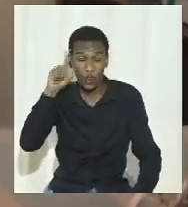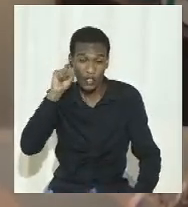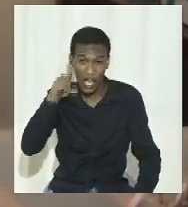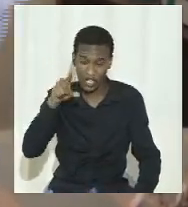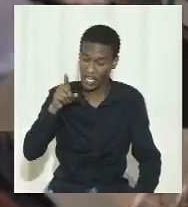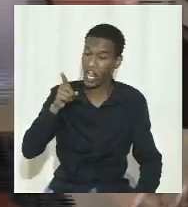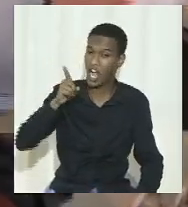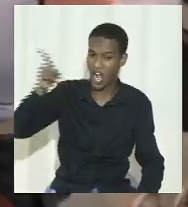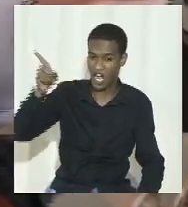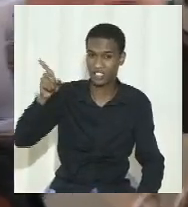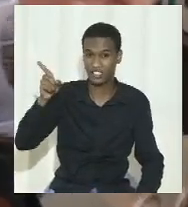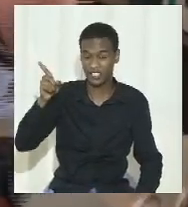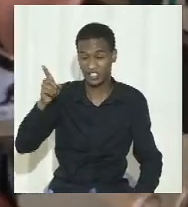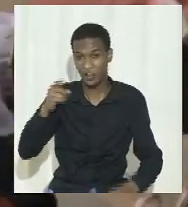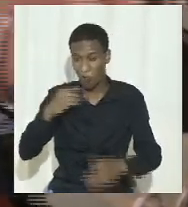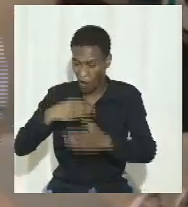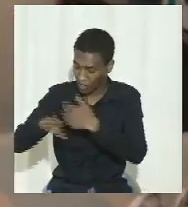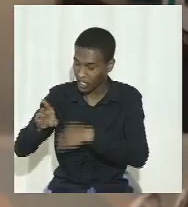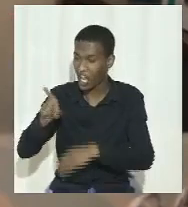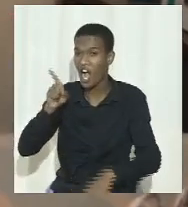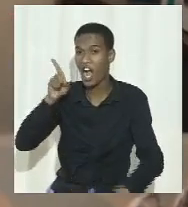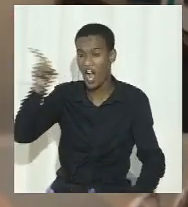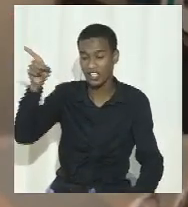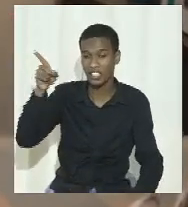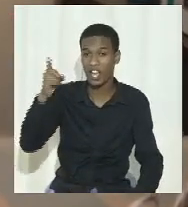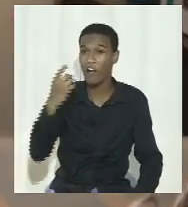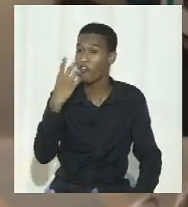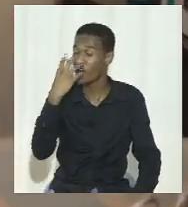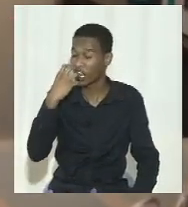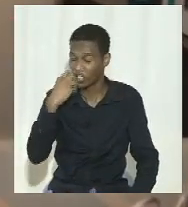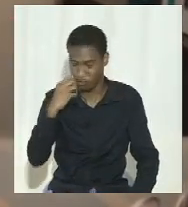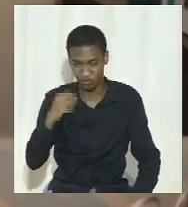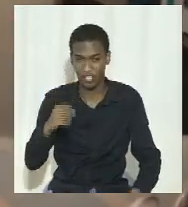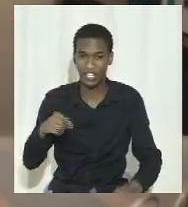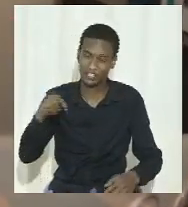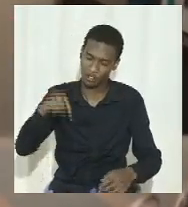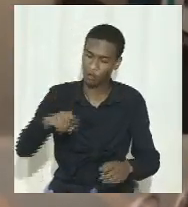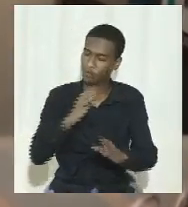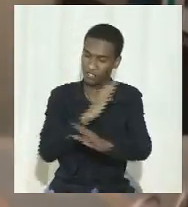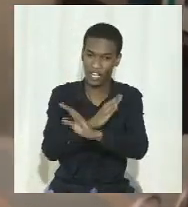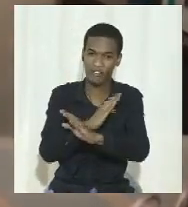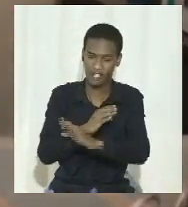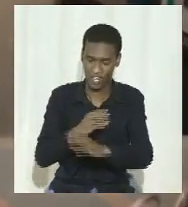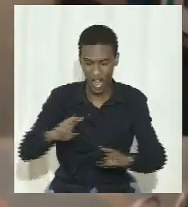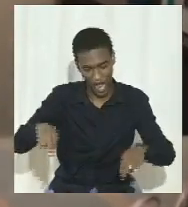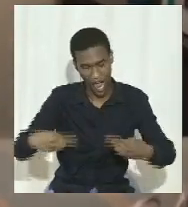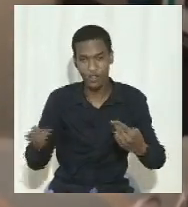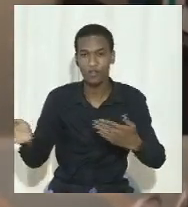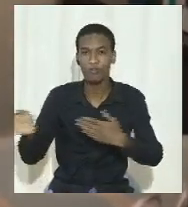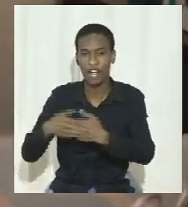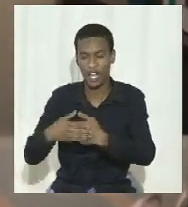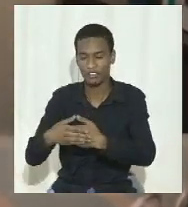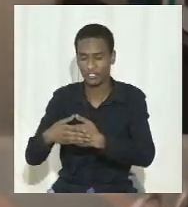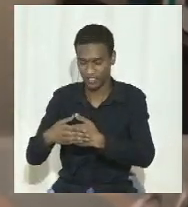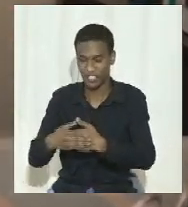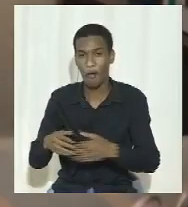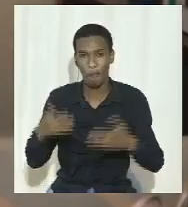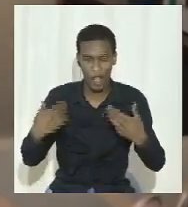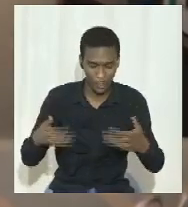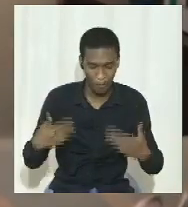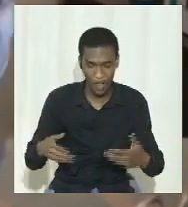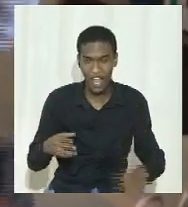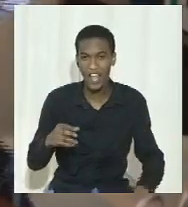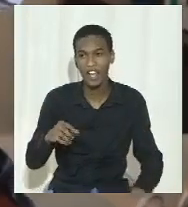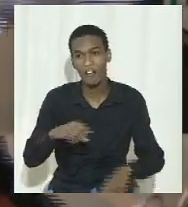mikatona. Vakinakaratra mikatona, ny eto Analamanga mikatona. Izany hoe zany misy faritra maromaro e tsy maintsy